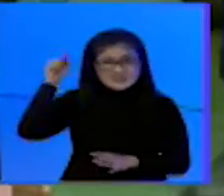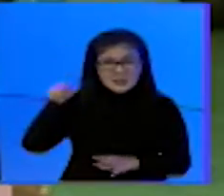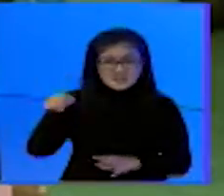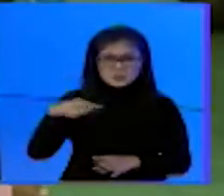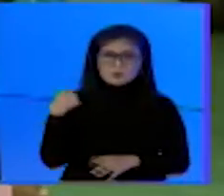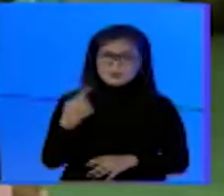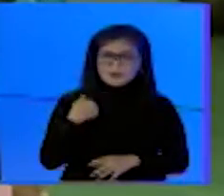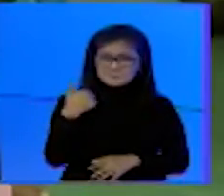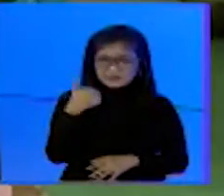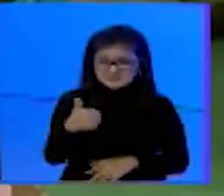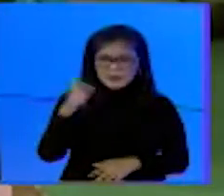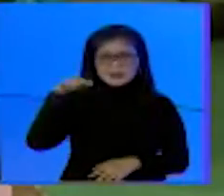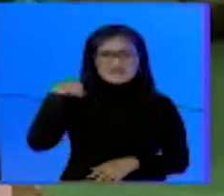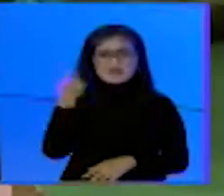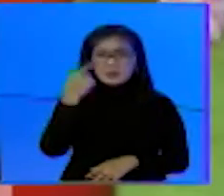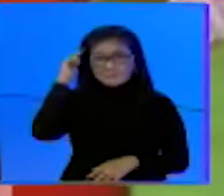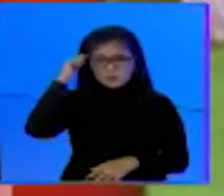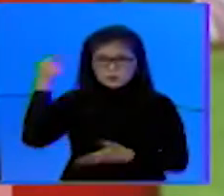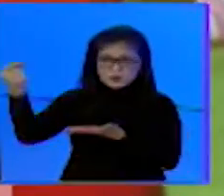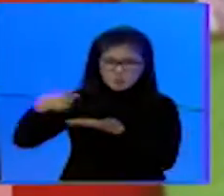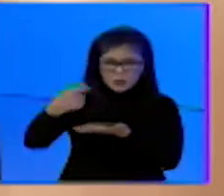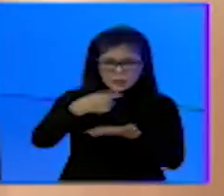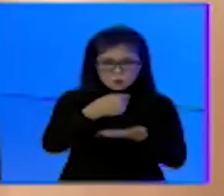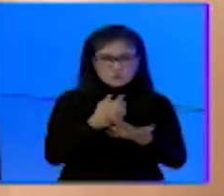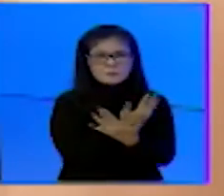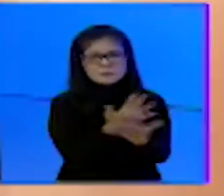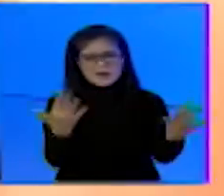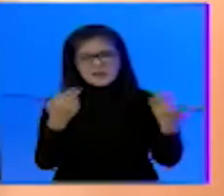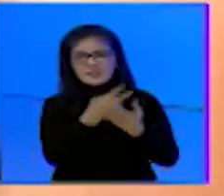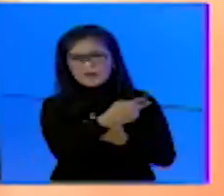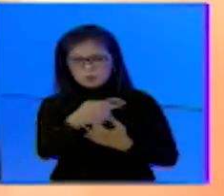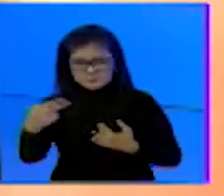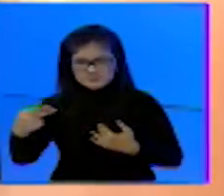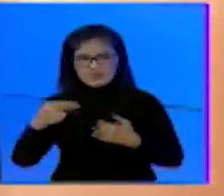dana dari masyarakat Indonesia. Tim Liputan iNews melaporkan.